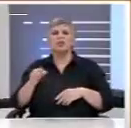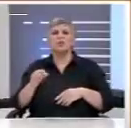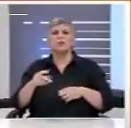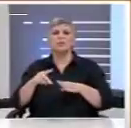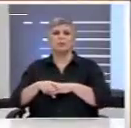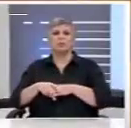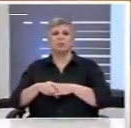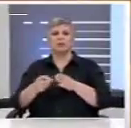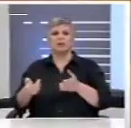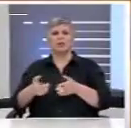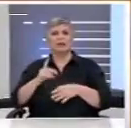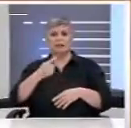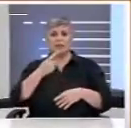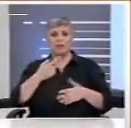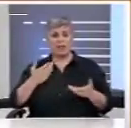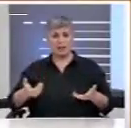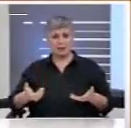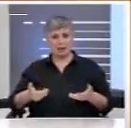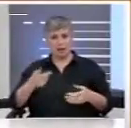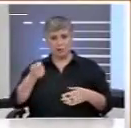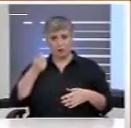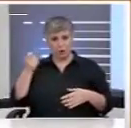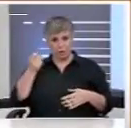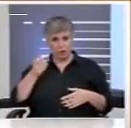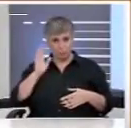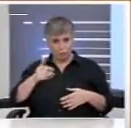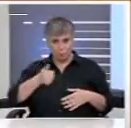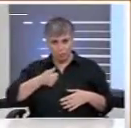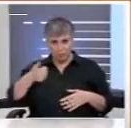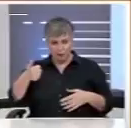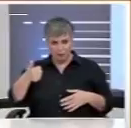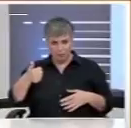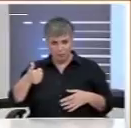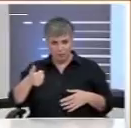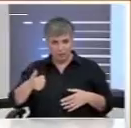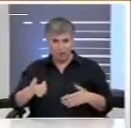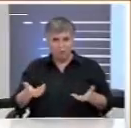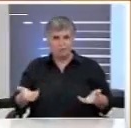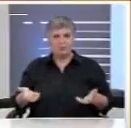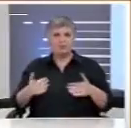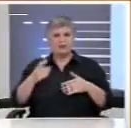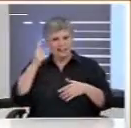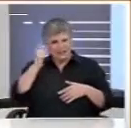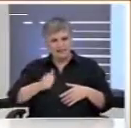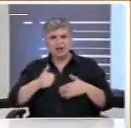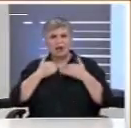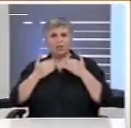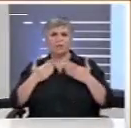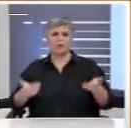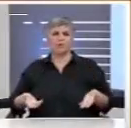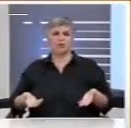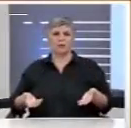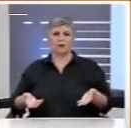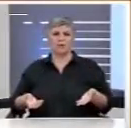μη βιώσιμο το χρέος. Αλλά πώς ήταν βιώσιμο το χρέος? Με υποθέσεις για την ανάπτυξη